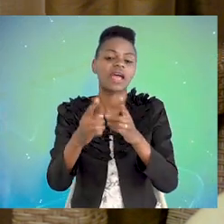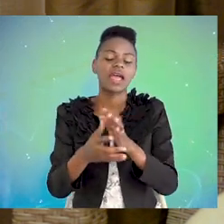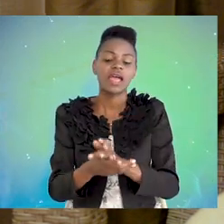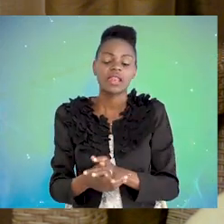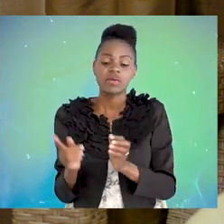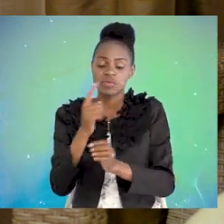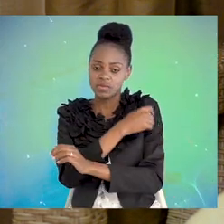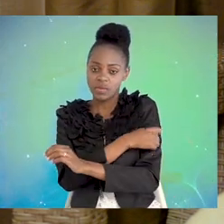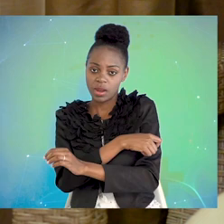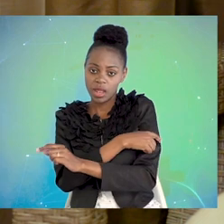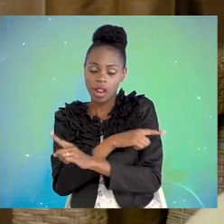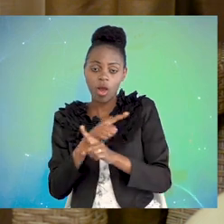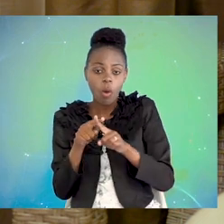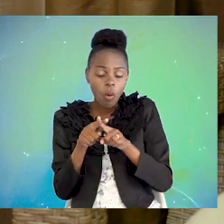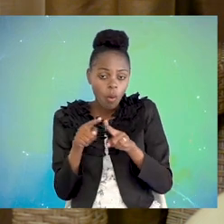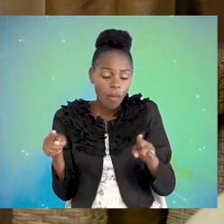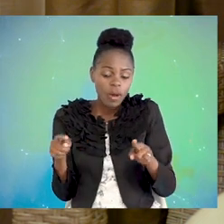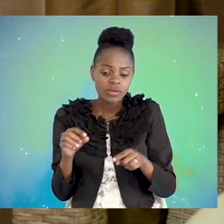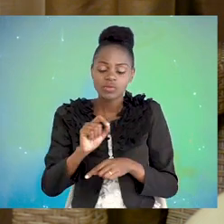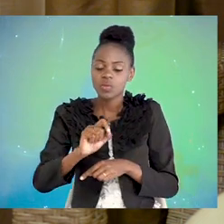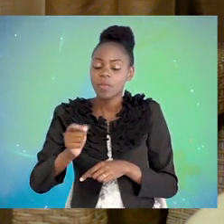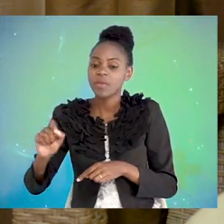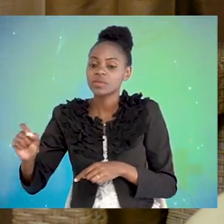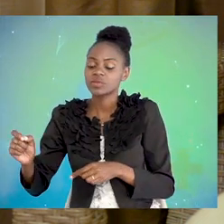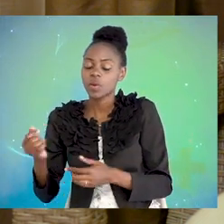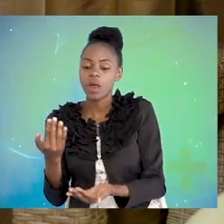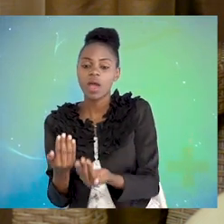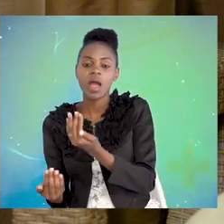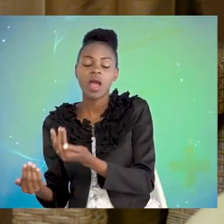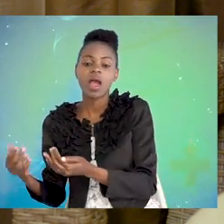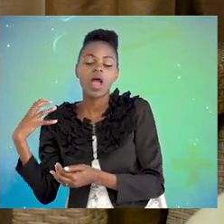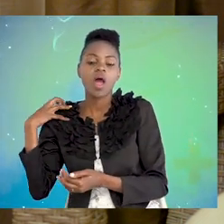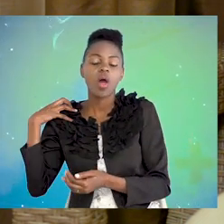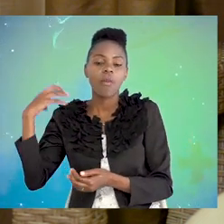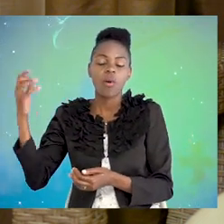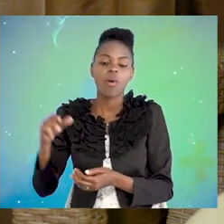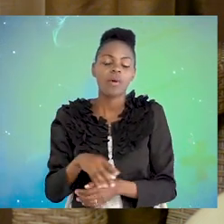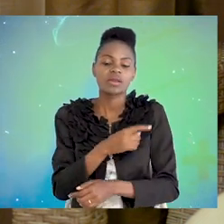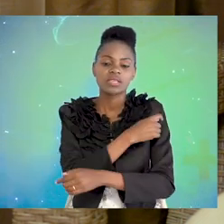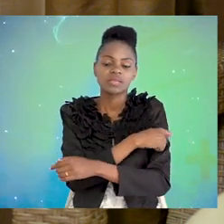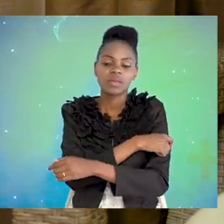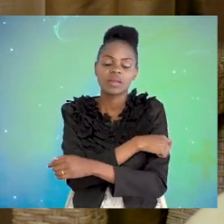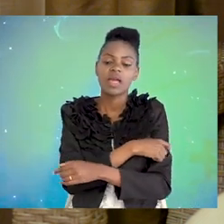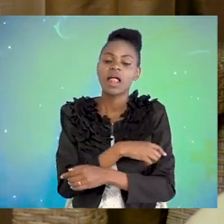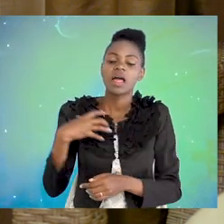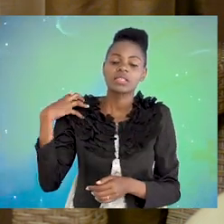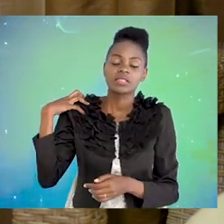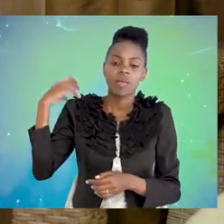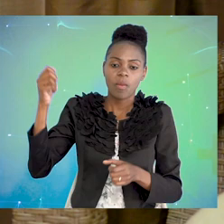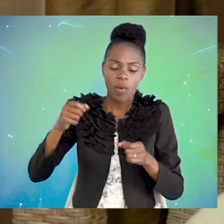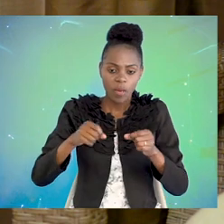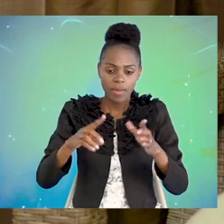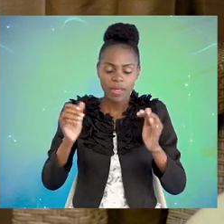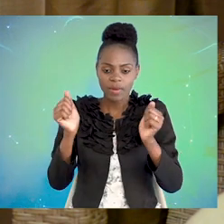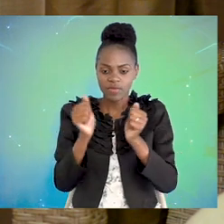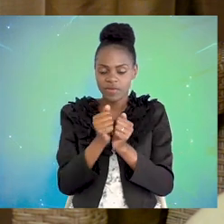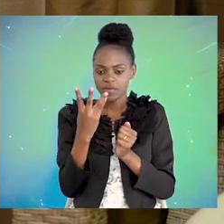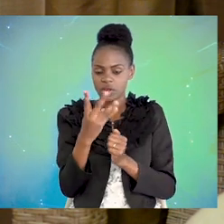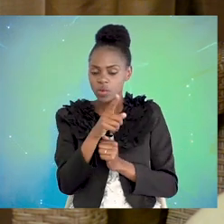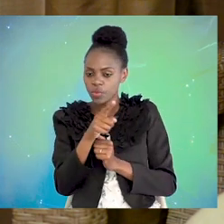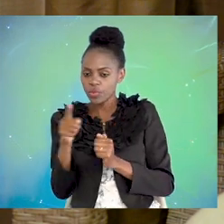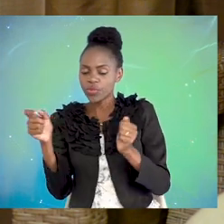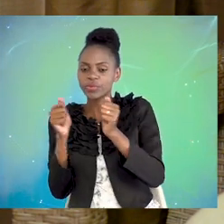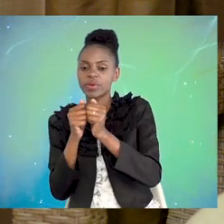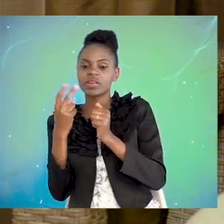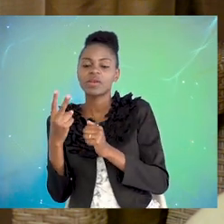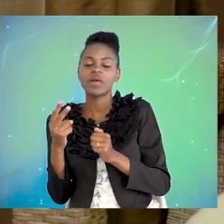muzipatala komanso ndithu masukulu onse a primary aboma ndi zipatala za boma kuyambira pa 15 mpaka pa 21 May chaka chomwe